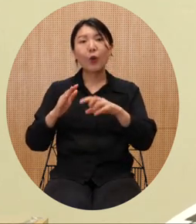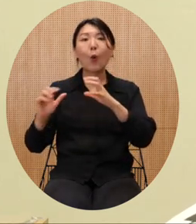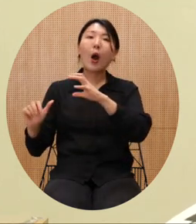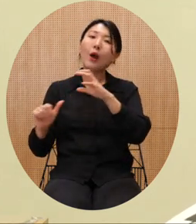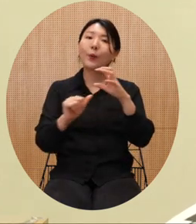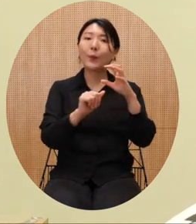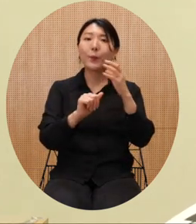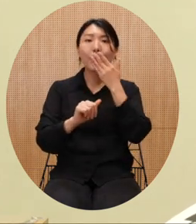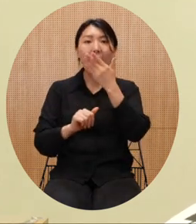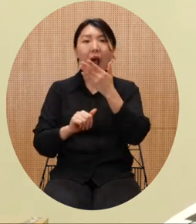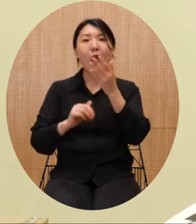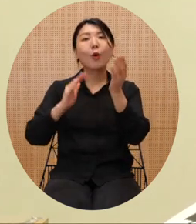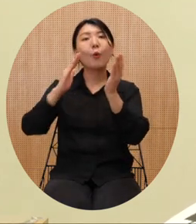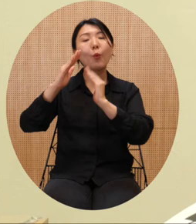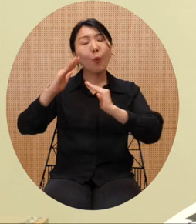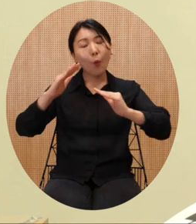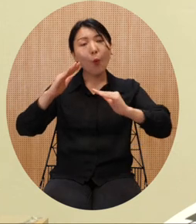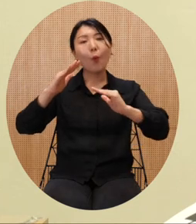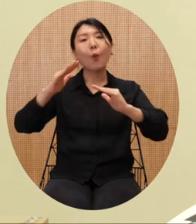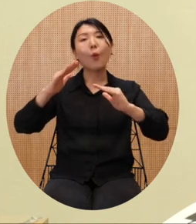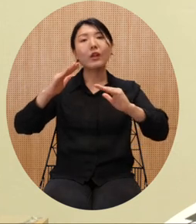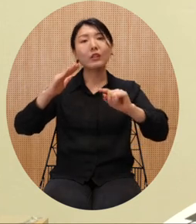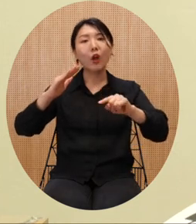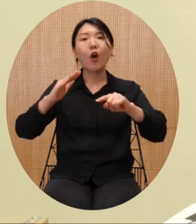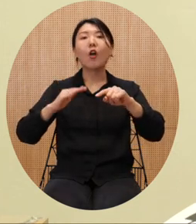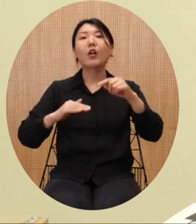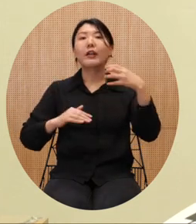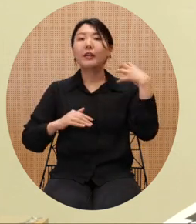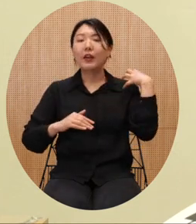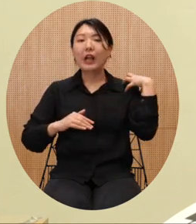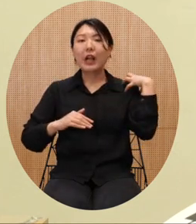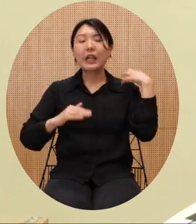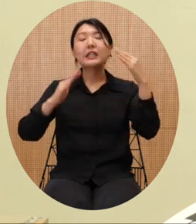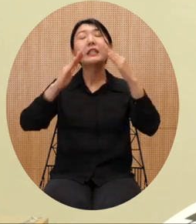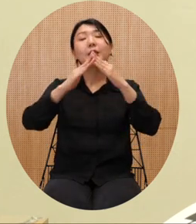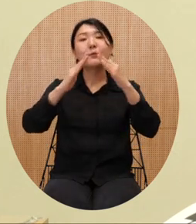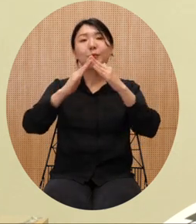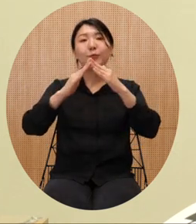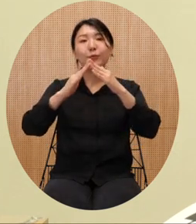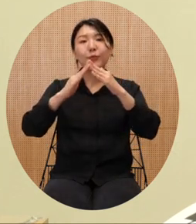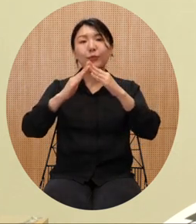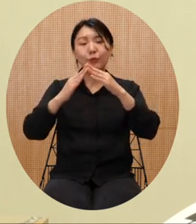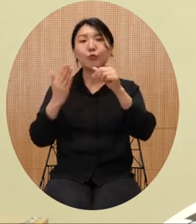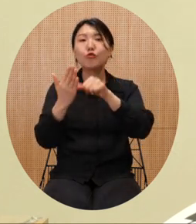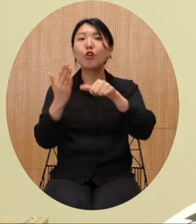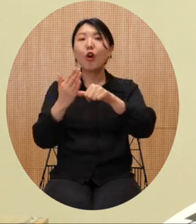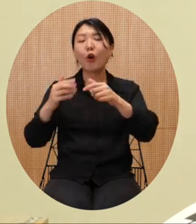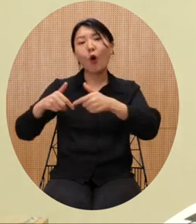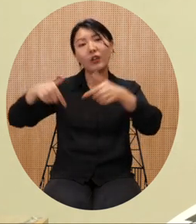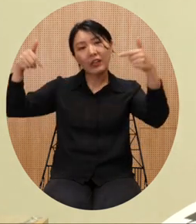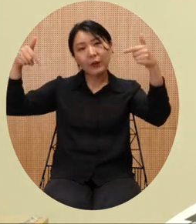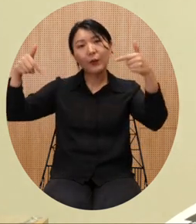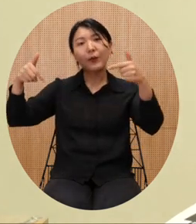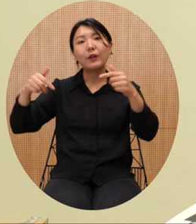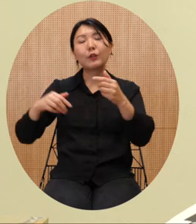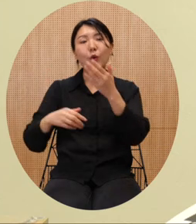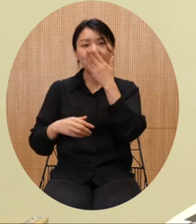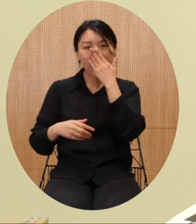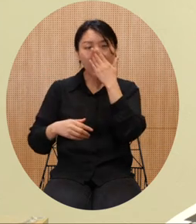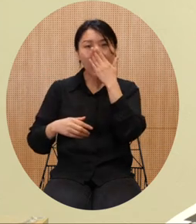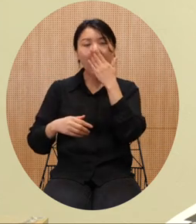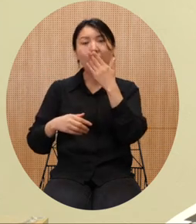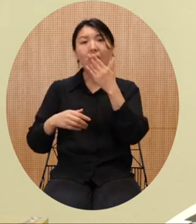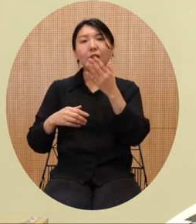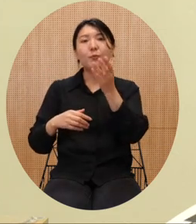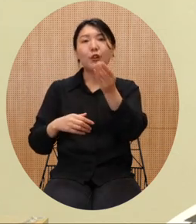수 있는 공공이 공공으로서 역할을 할 수 있는 그런 주택을 좀 물량을 확보한다든가 아니면 착한 임대인 제도